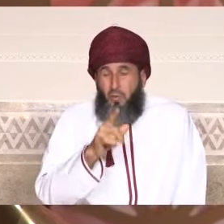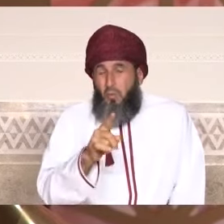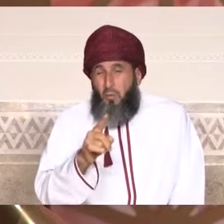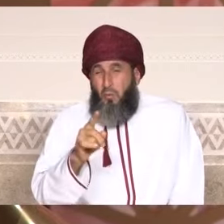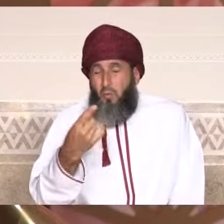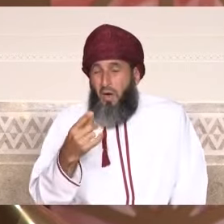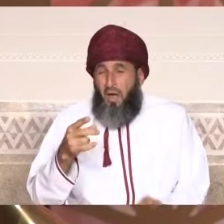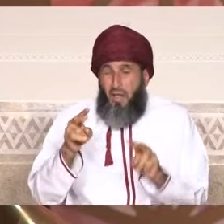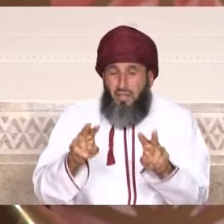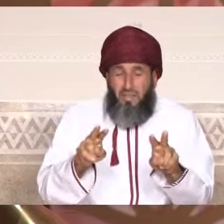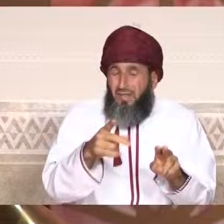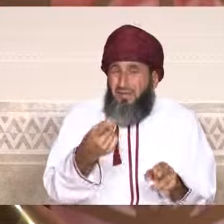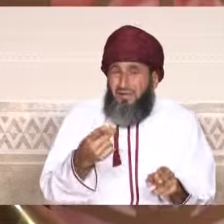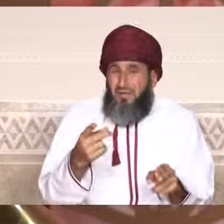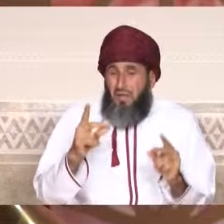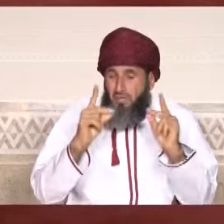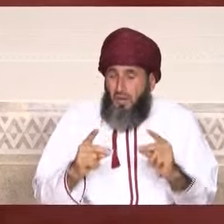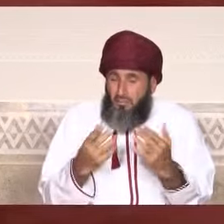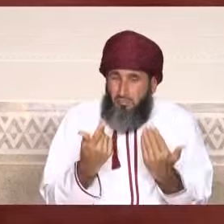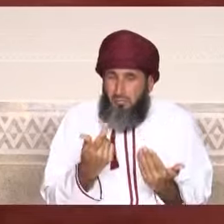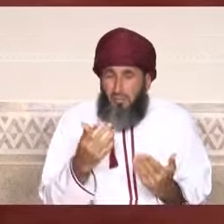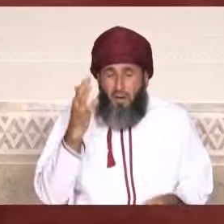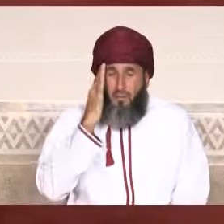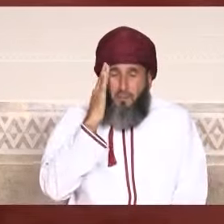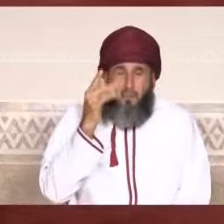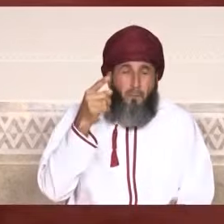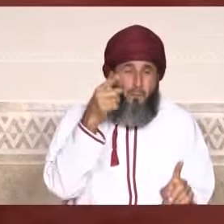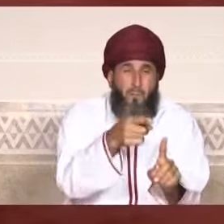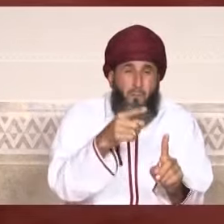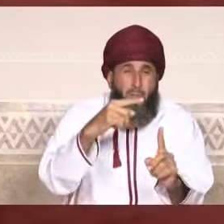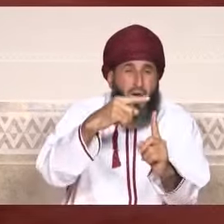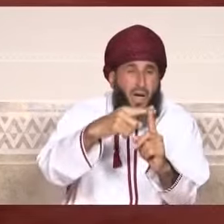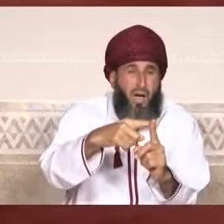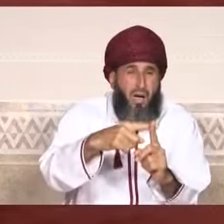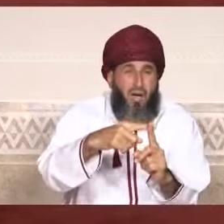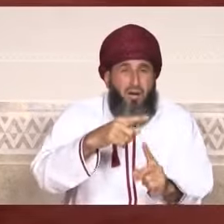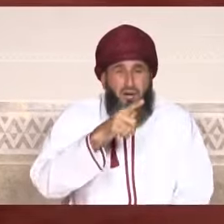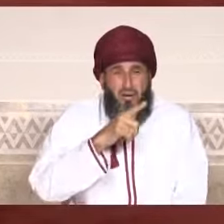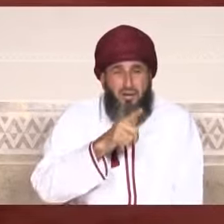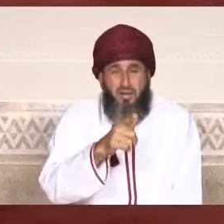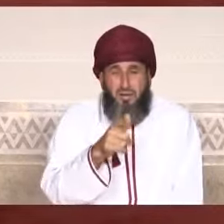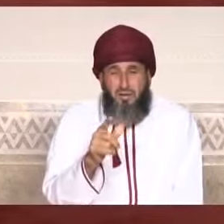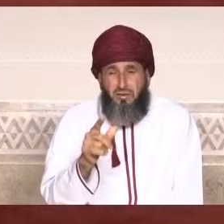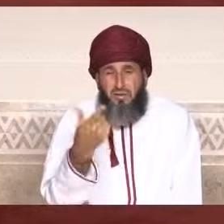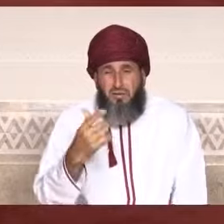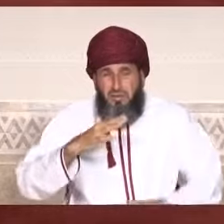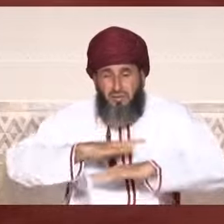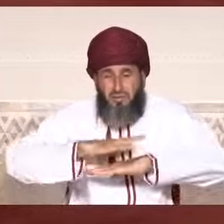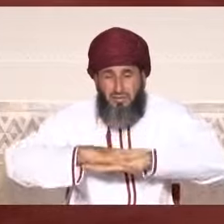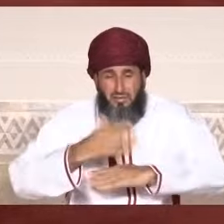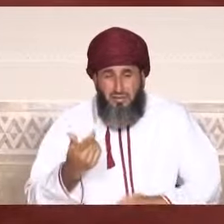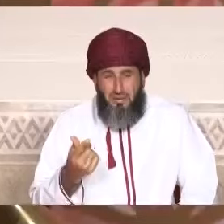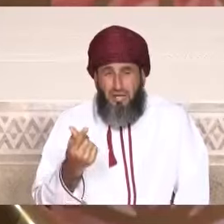من عاداتهم وأن أعرافهم متأثرة بما عند المسلمين من أخلاق